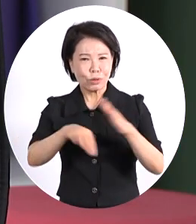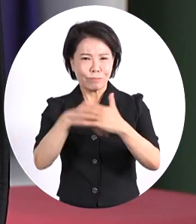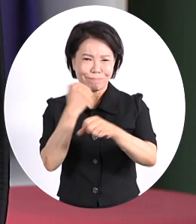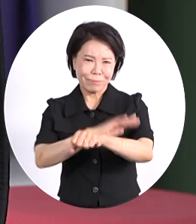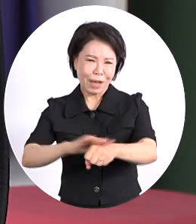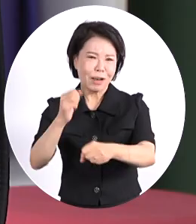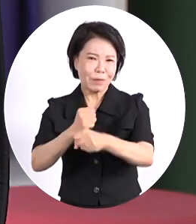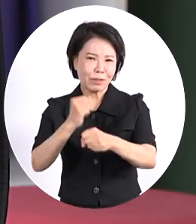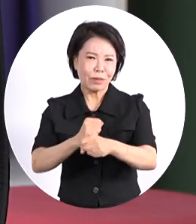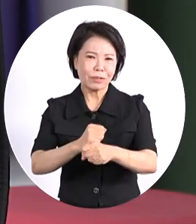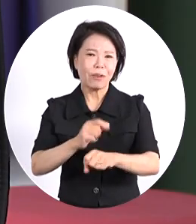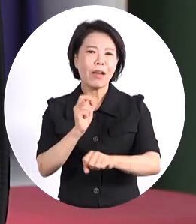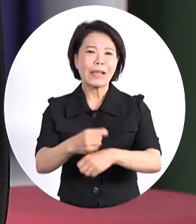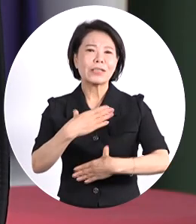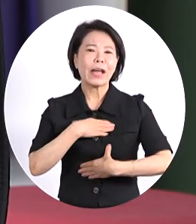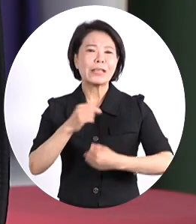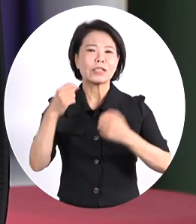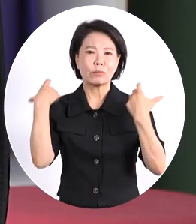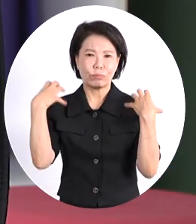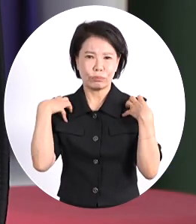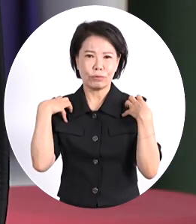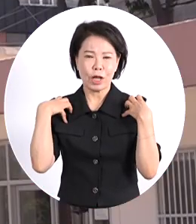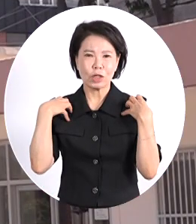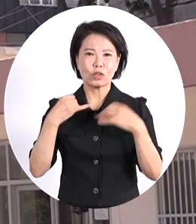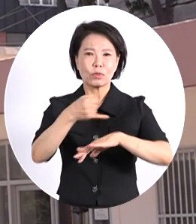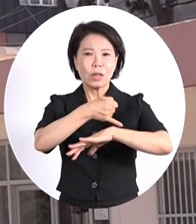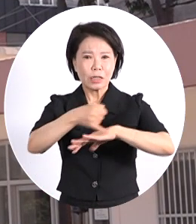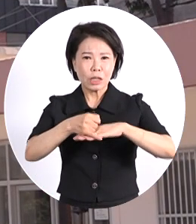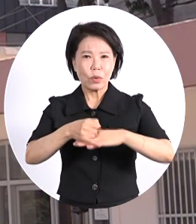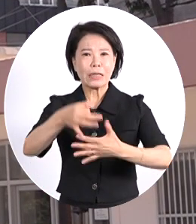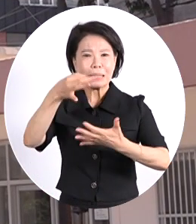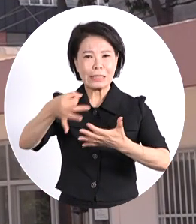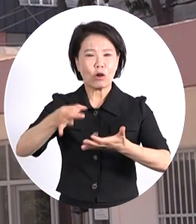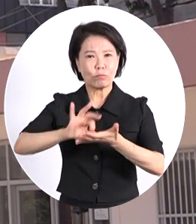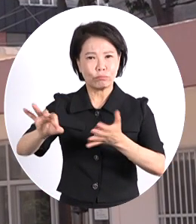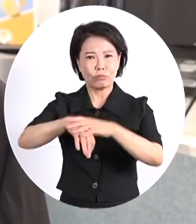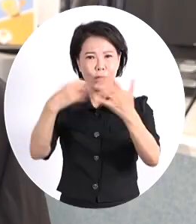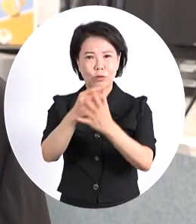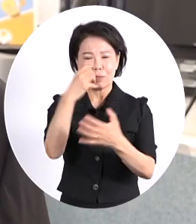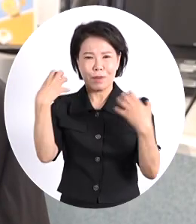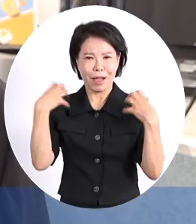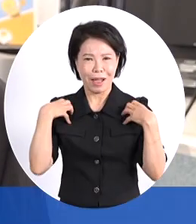강화를 위해서 행안부 및 기재부와의 협의를 지속해 나갈 계획입니다.